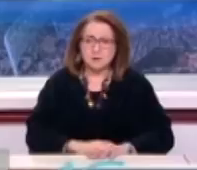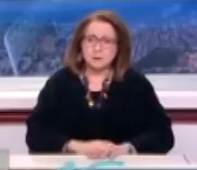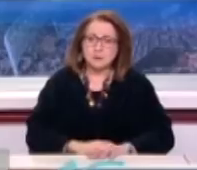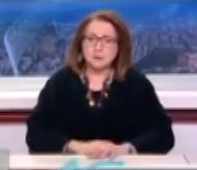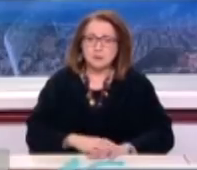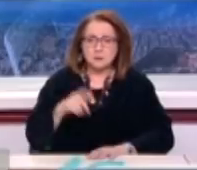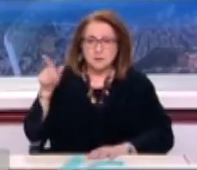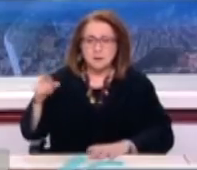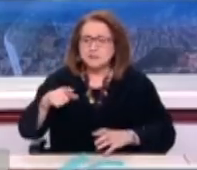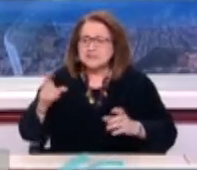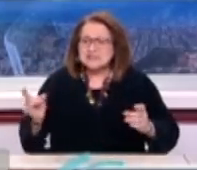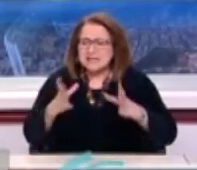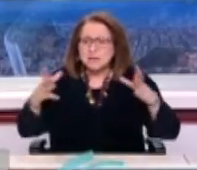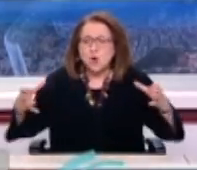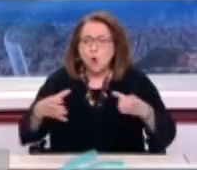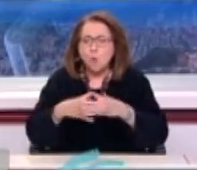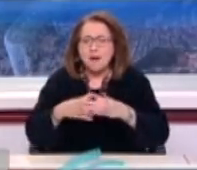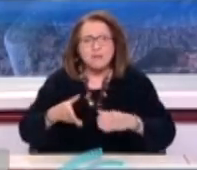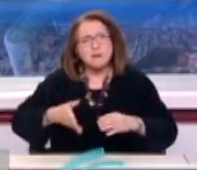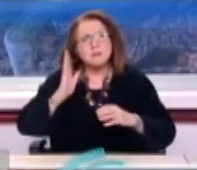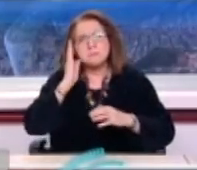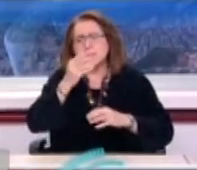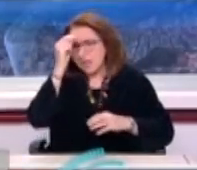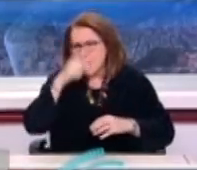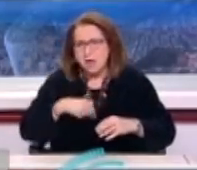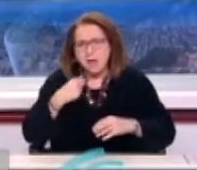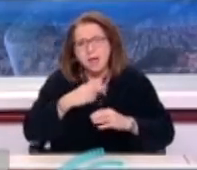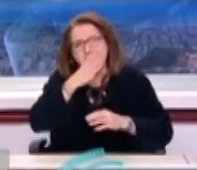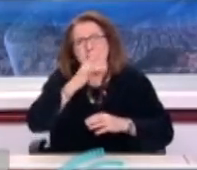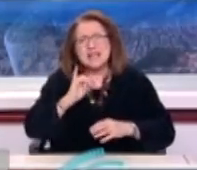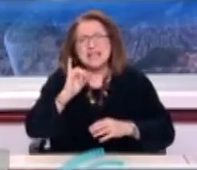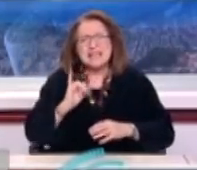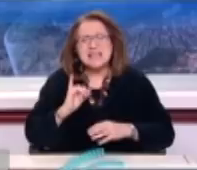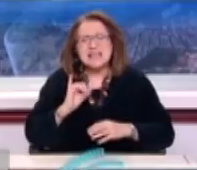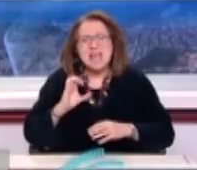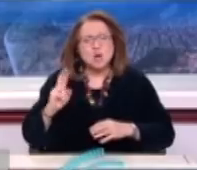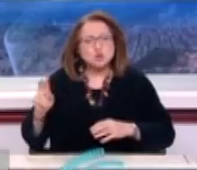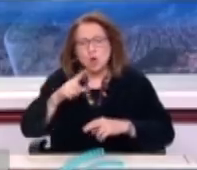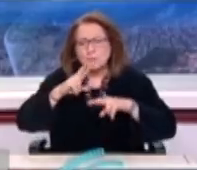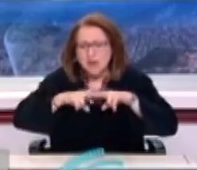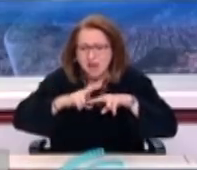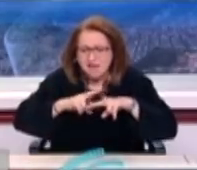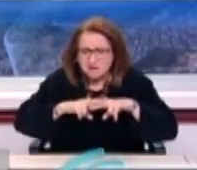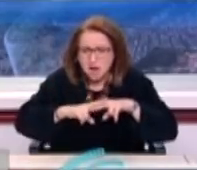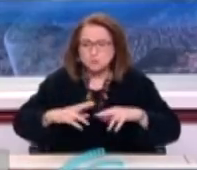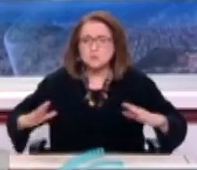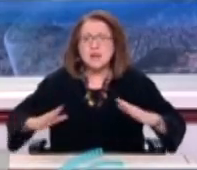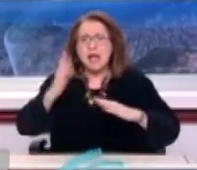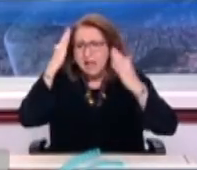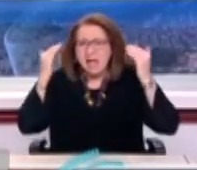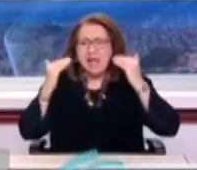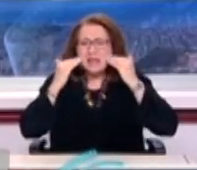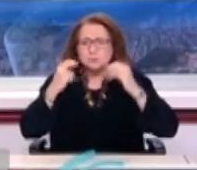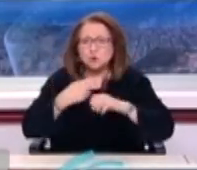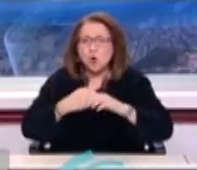σε μια ομάδα εκδρομέων προς κινηματικής εκδρομής στο όρο Σινά και τους Αγίους Τόπους.